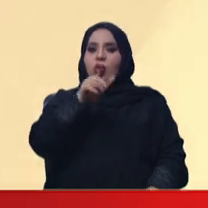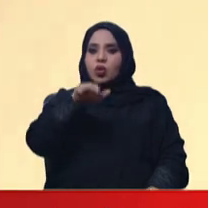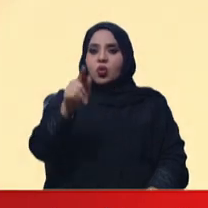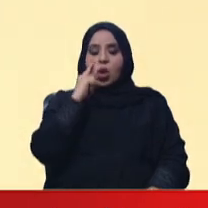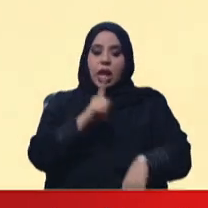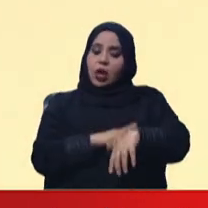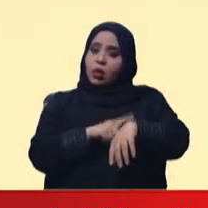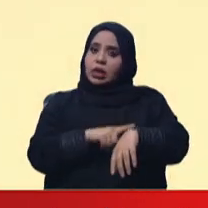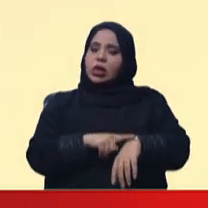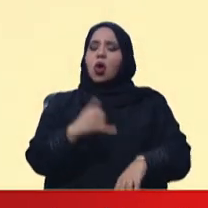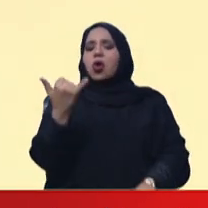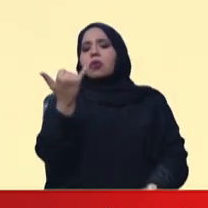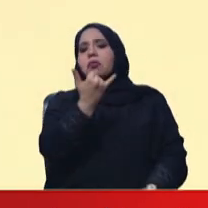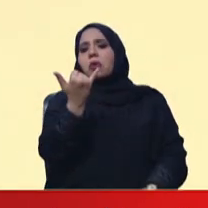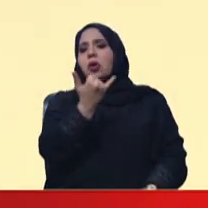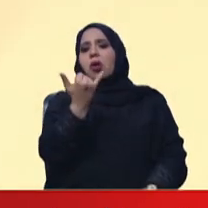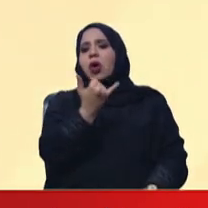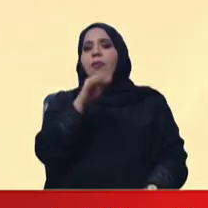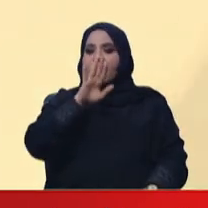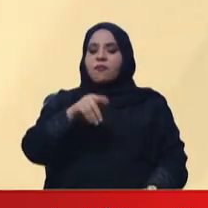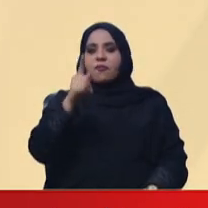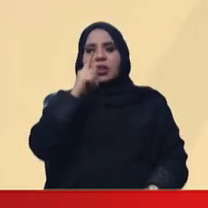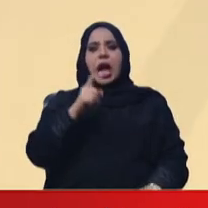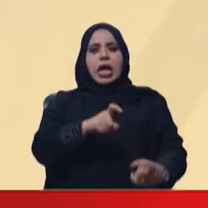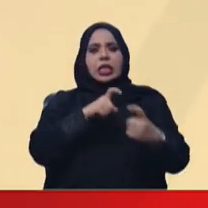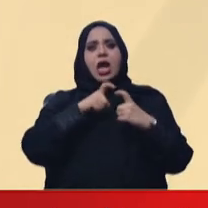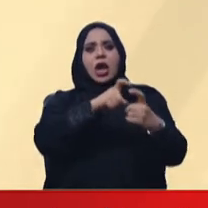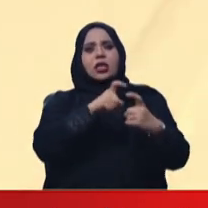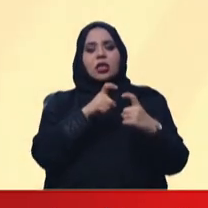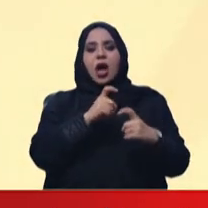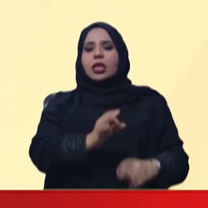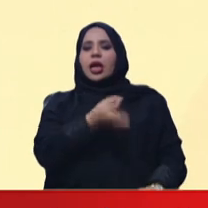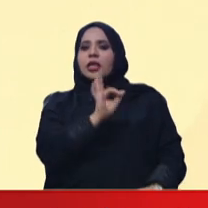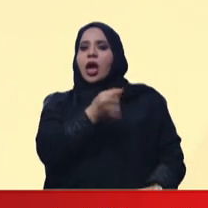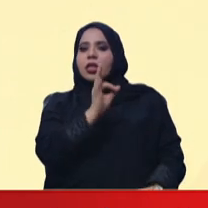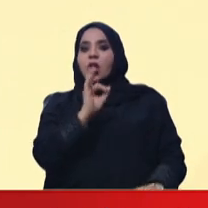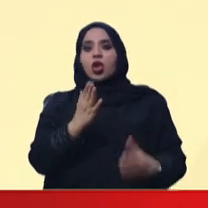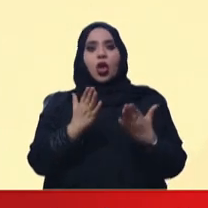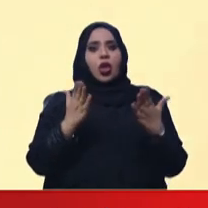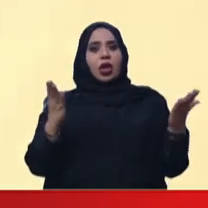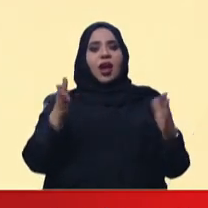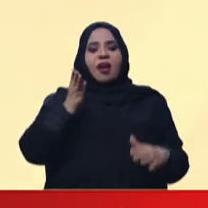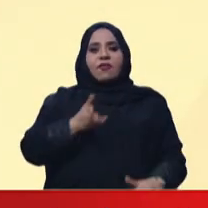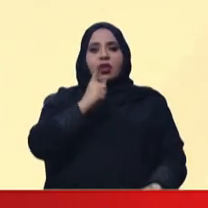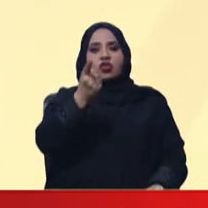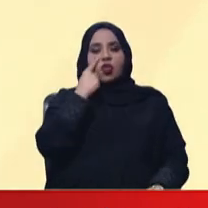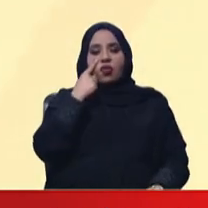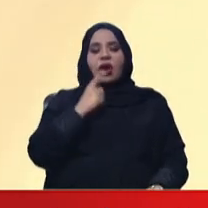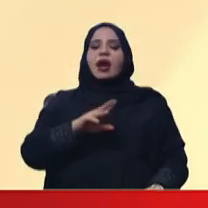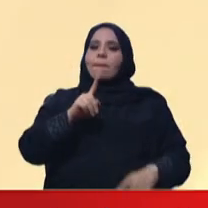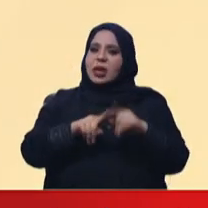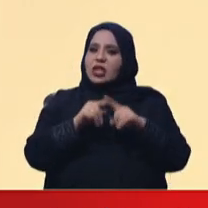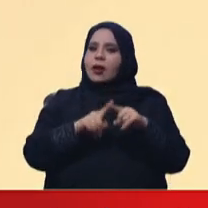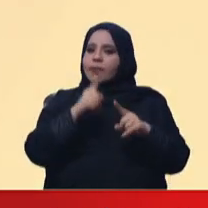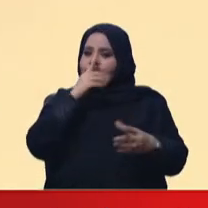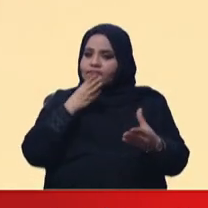مهم، المنطقة تموج بالعديد من التحديات والتهديدات التي تستهدف أمنها واستقرارها، وبعض